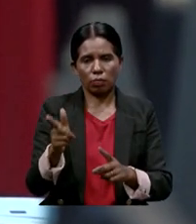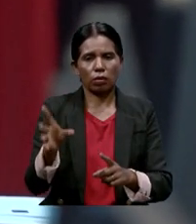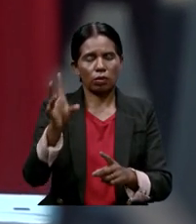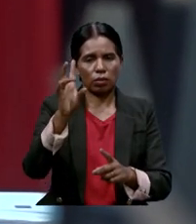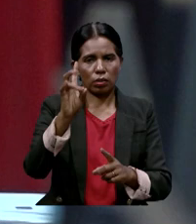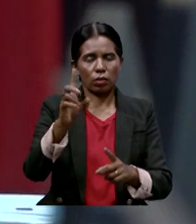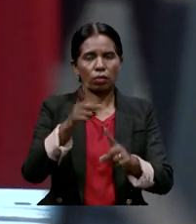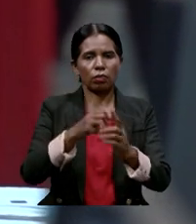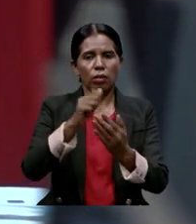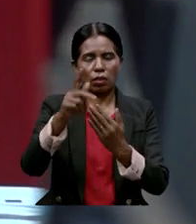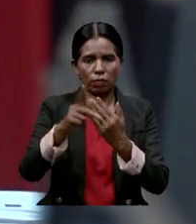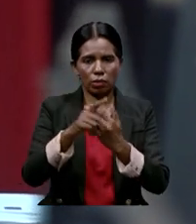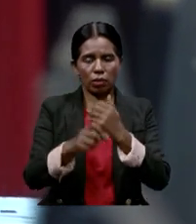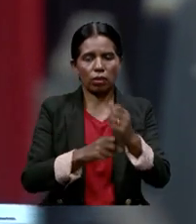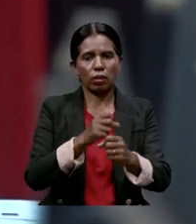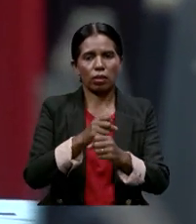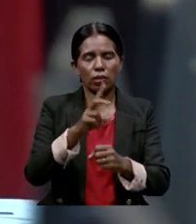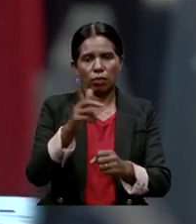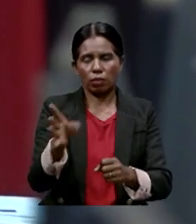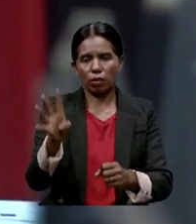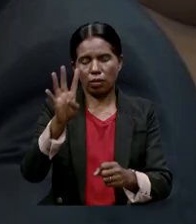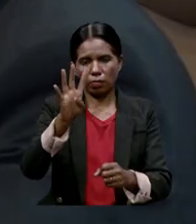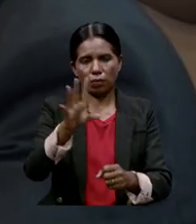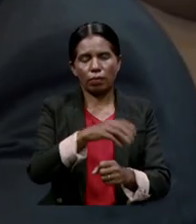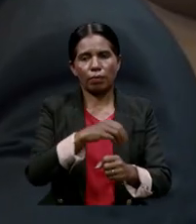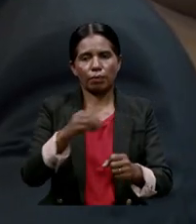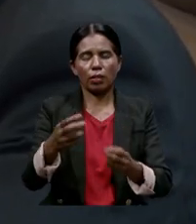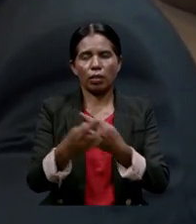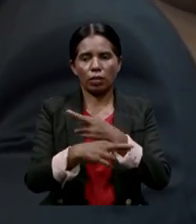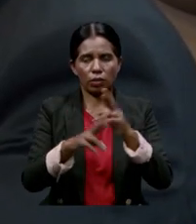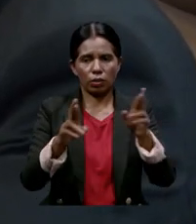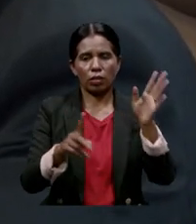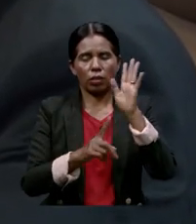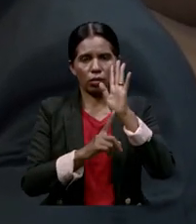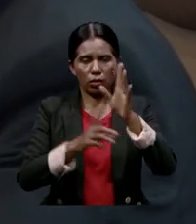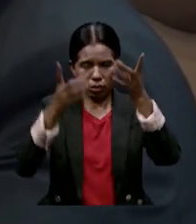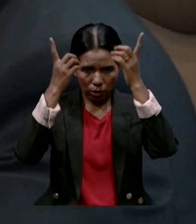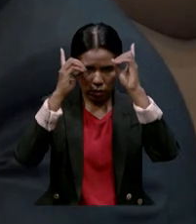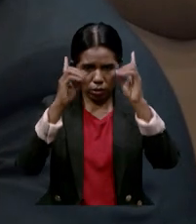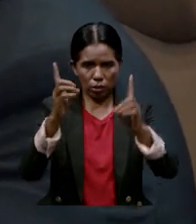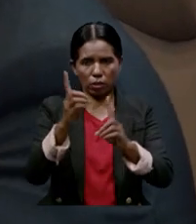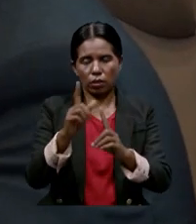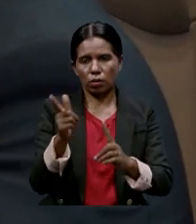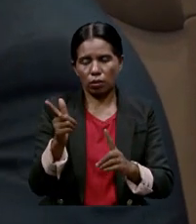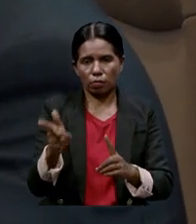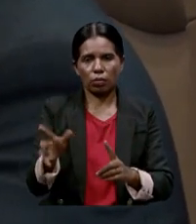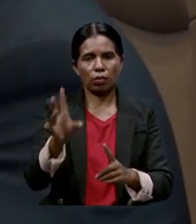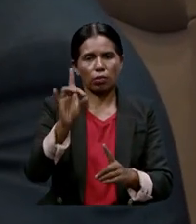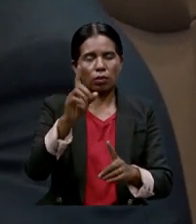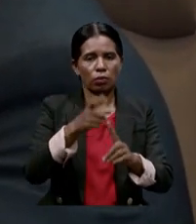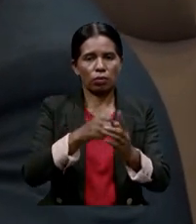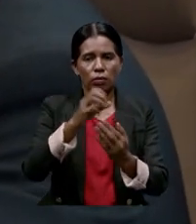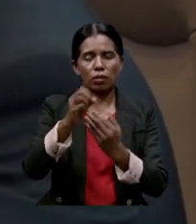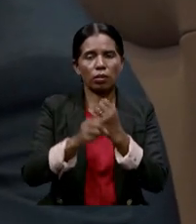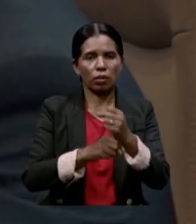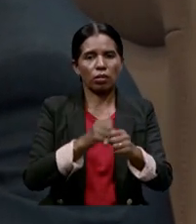Fulan Abril, Tina Rihurua, Ronulu Resin Hat. Nune apuramento para resultado se termine e Oron Ronulu Resin Walu, Fulan Abril, Tina Rihurua, Ronulu Resin